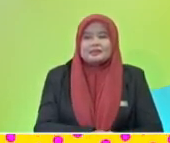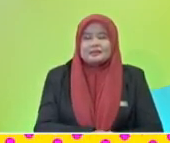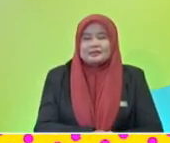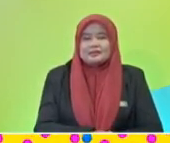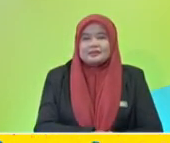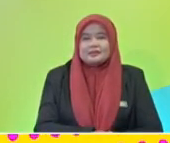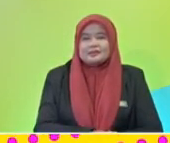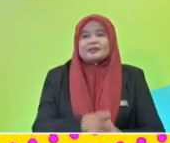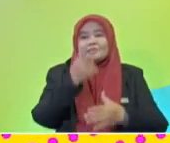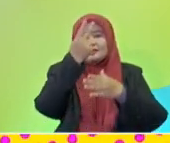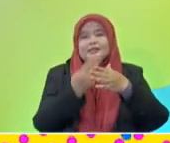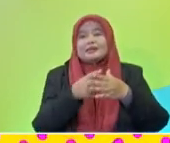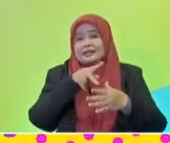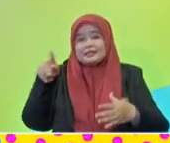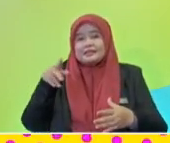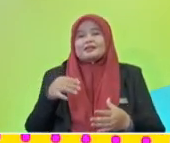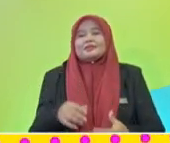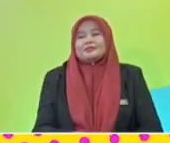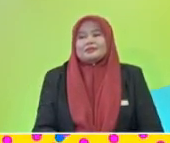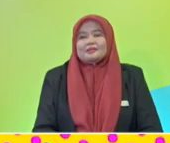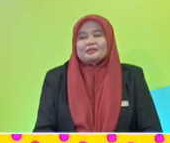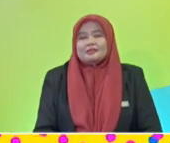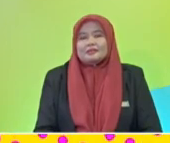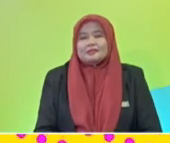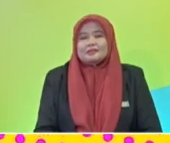tu dah dapat ke berapa yang dapat